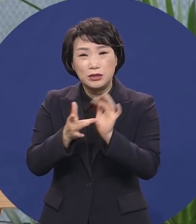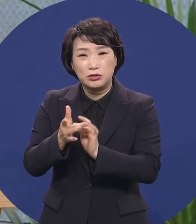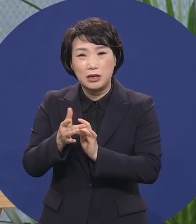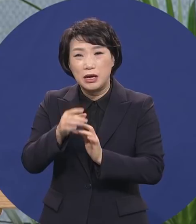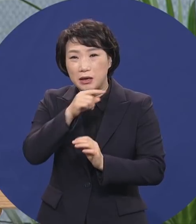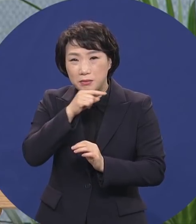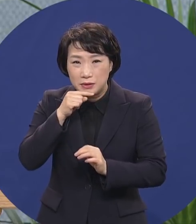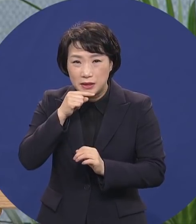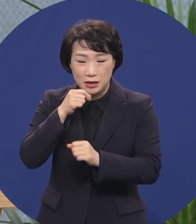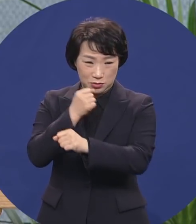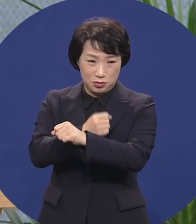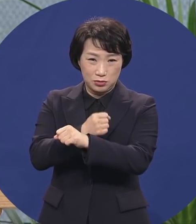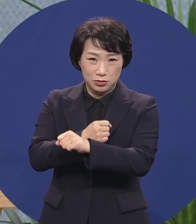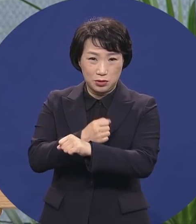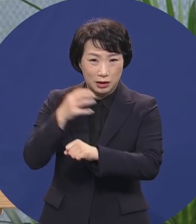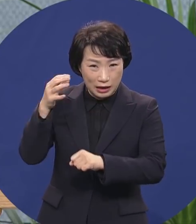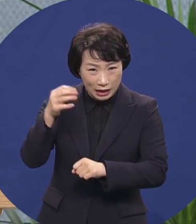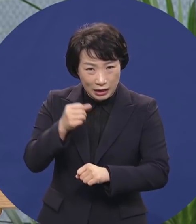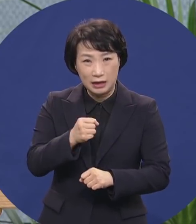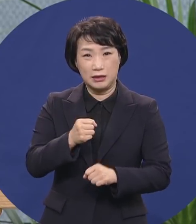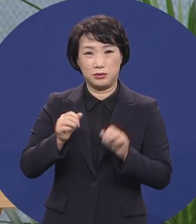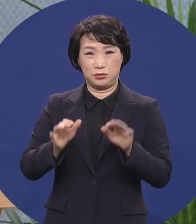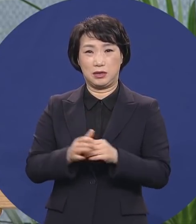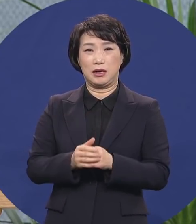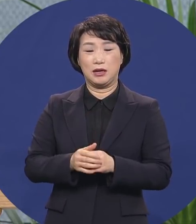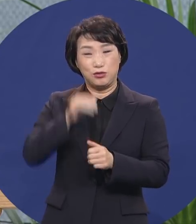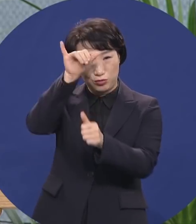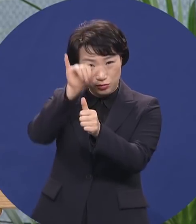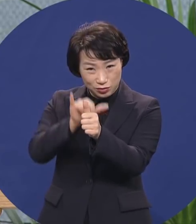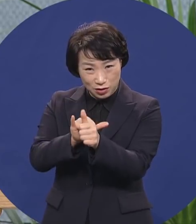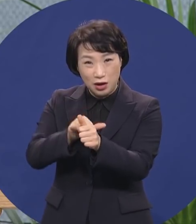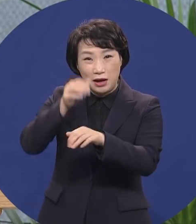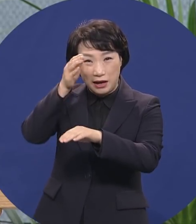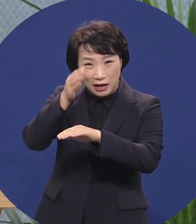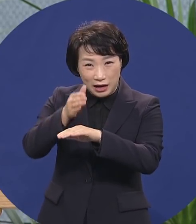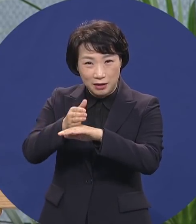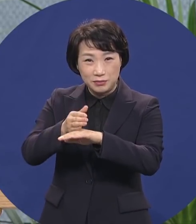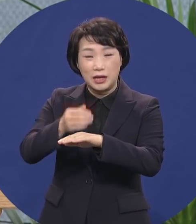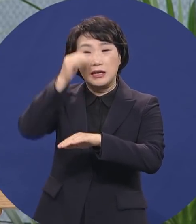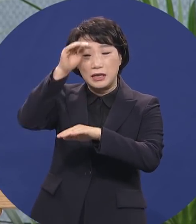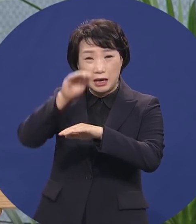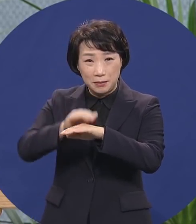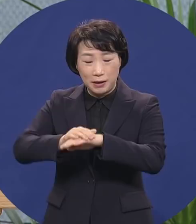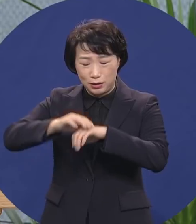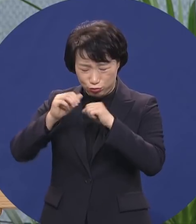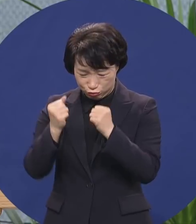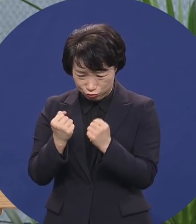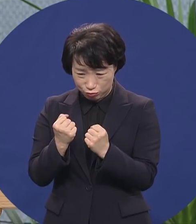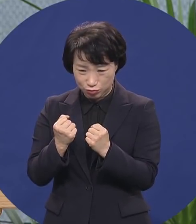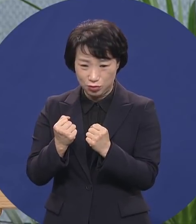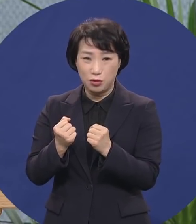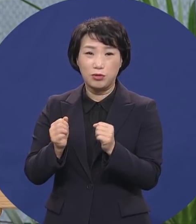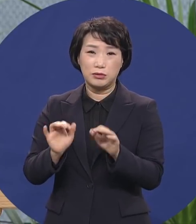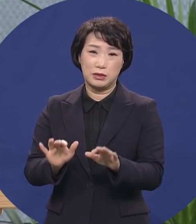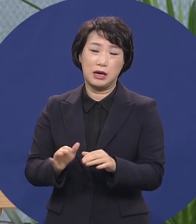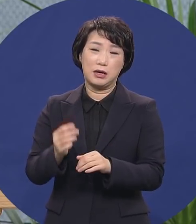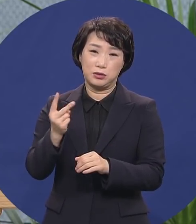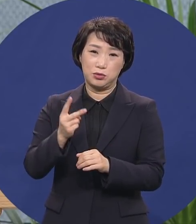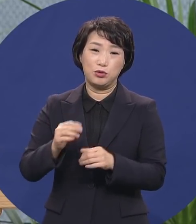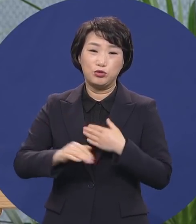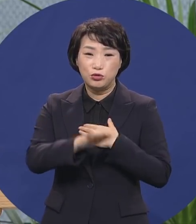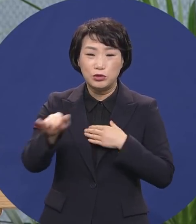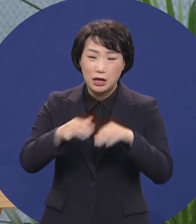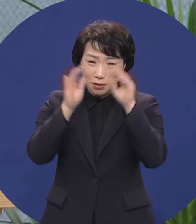예수의 피에 공로 붙잡고 충성도, 감사도, 예배도, 순종도, 그리고